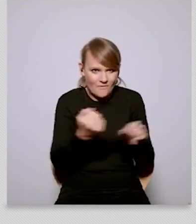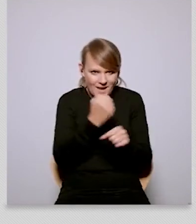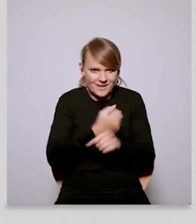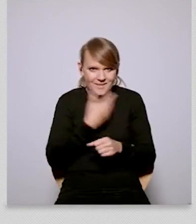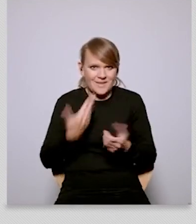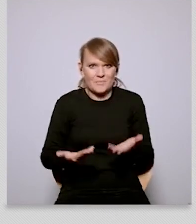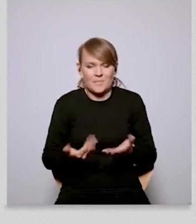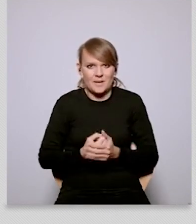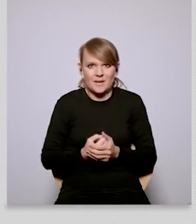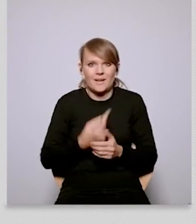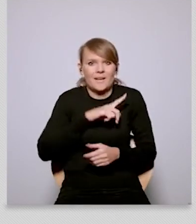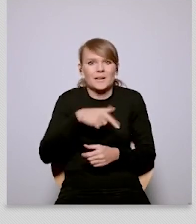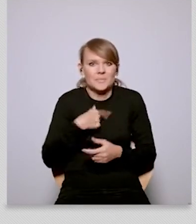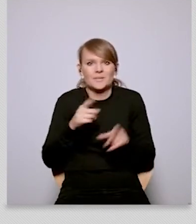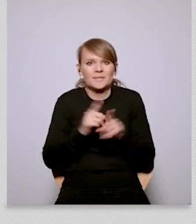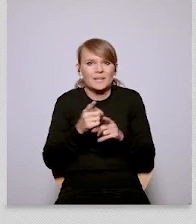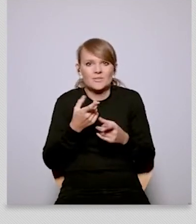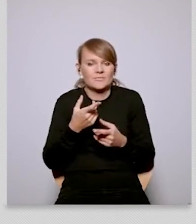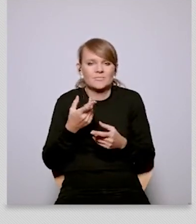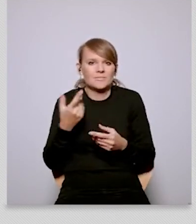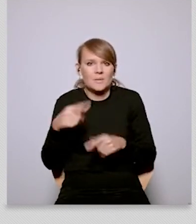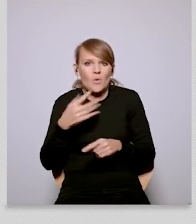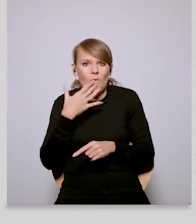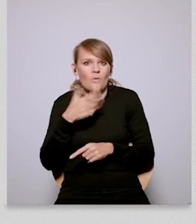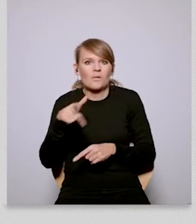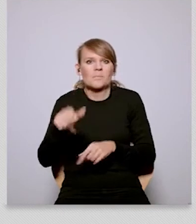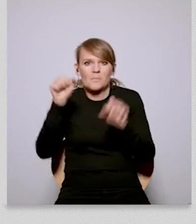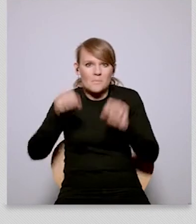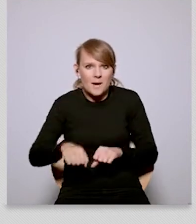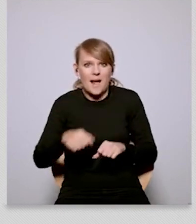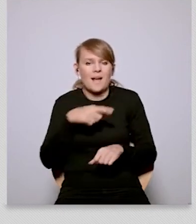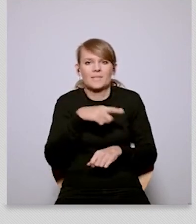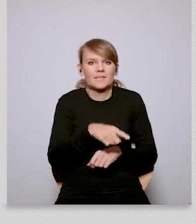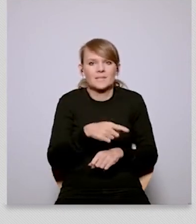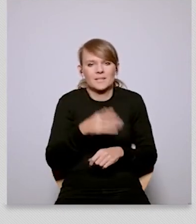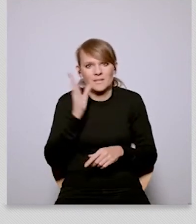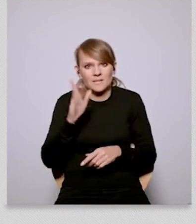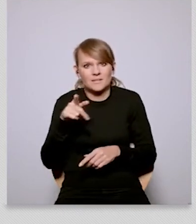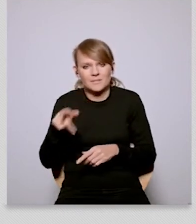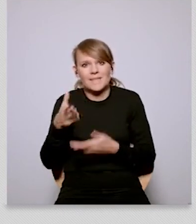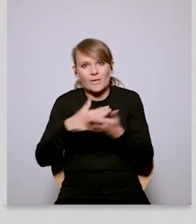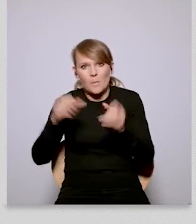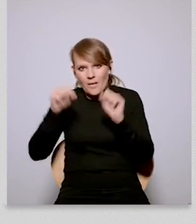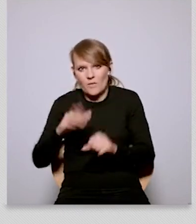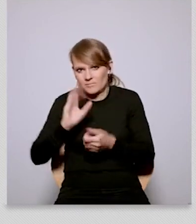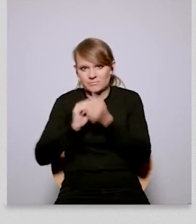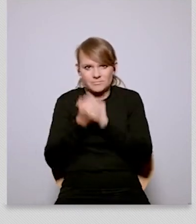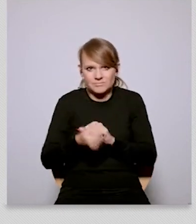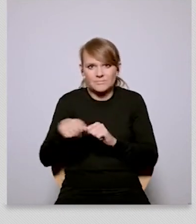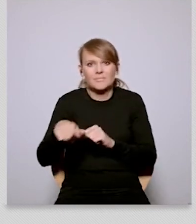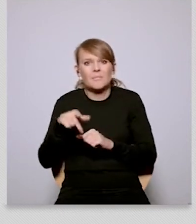nie rozmawiamy o tym jak bardzo sektor bankowy będzie się pozbywał aktywów węglowych to nie jest kwestia już w tej chwili tylko i wyłącznie